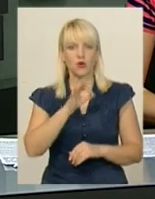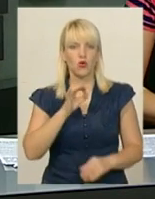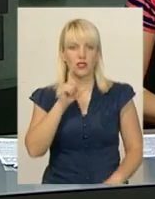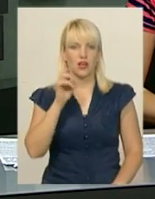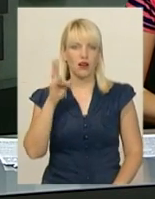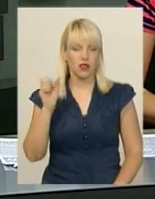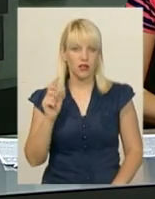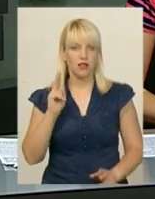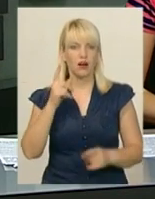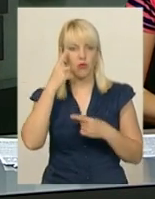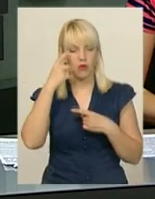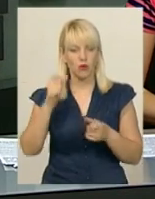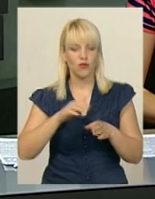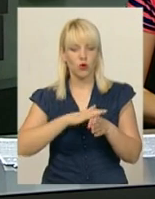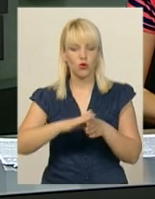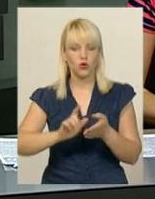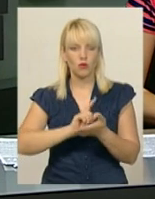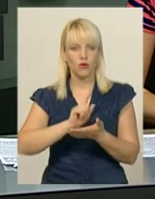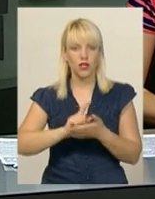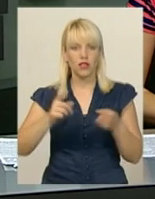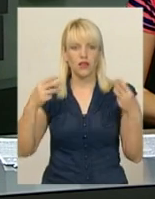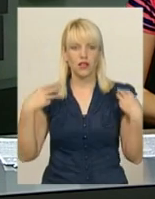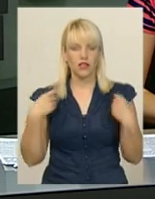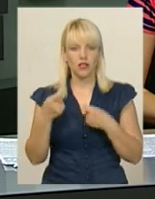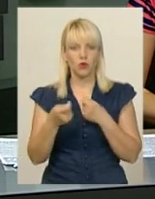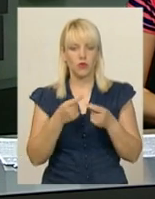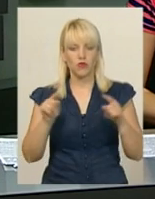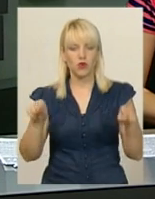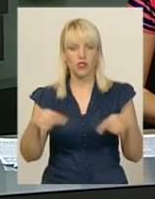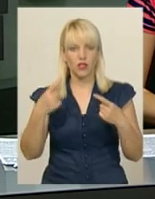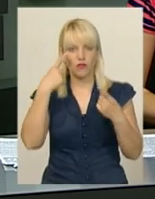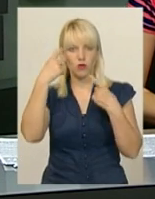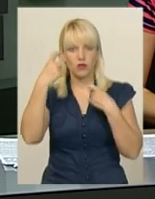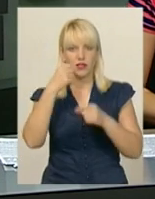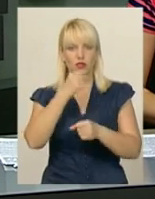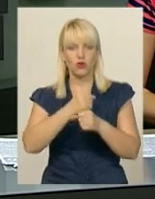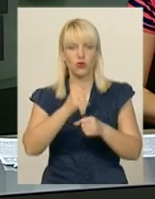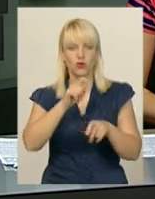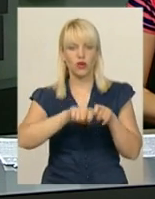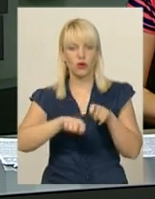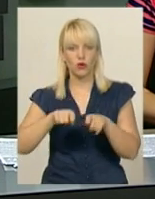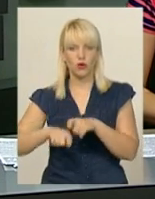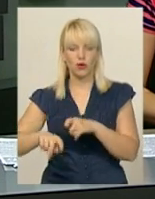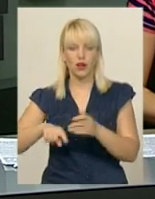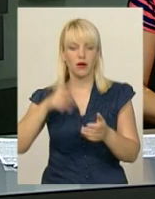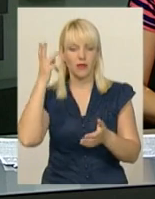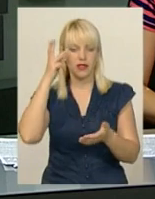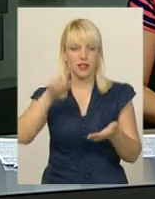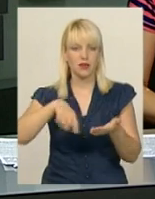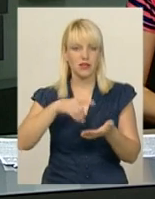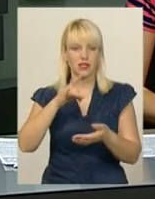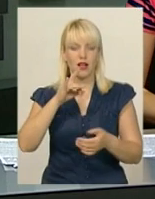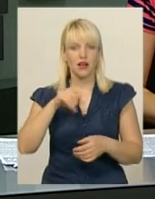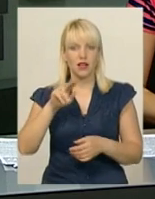Озерна. Як повідомив виконуючий обов'язки начальника управління організаційно-інформаційної роботи та контролю Хмельницької міської ради Роман